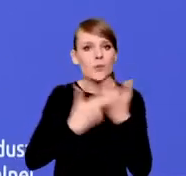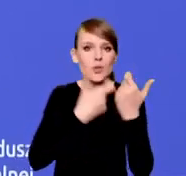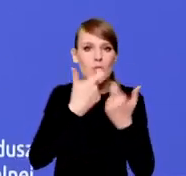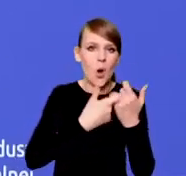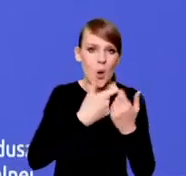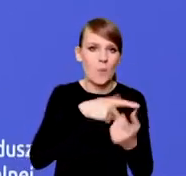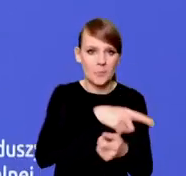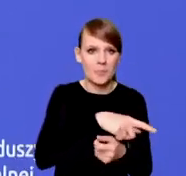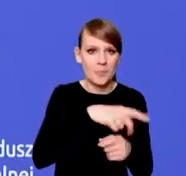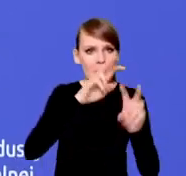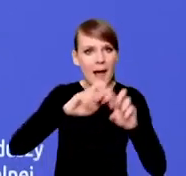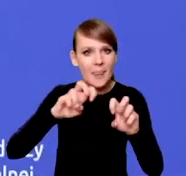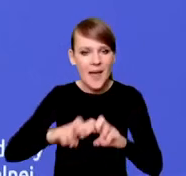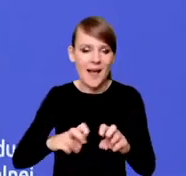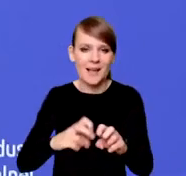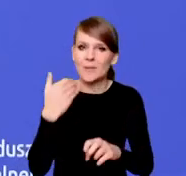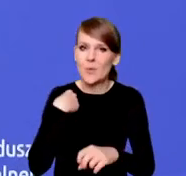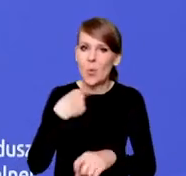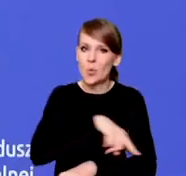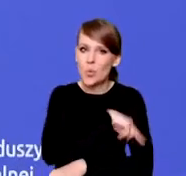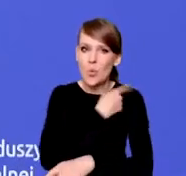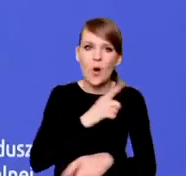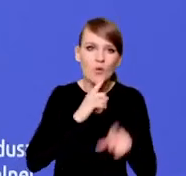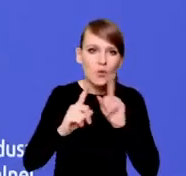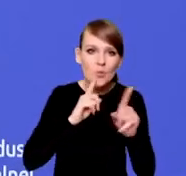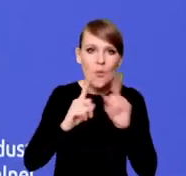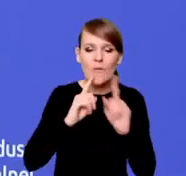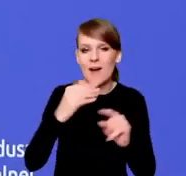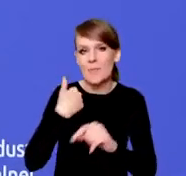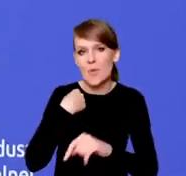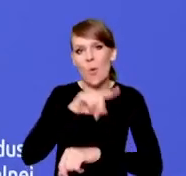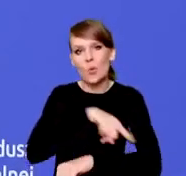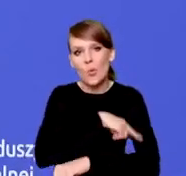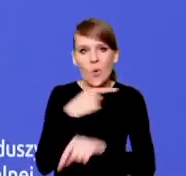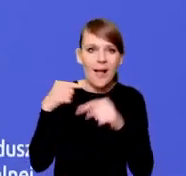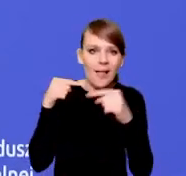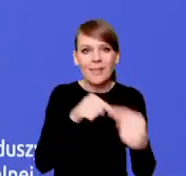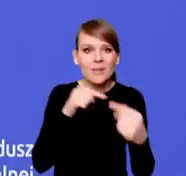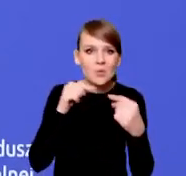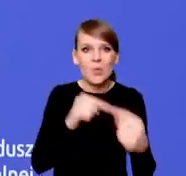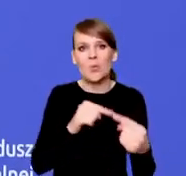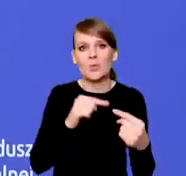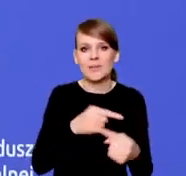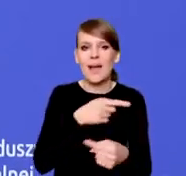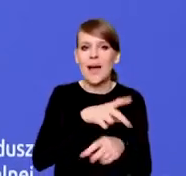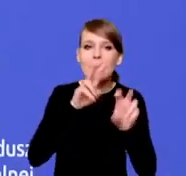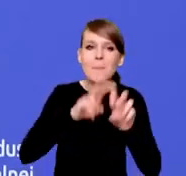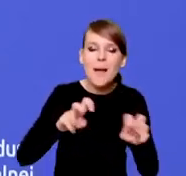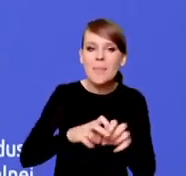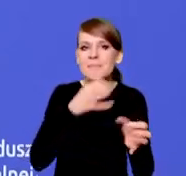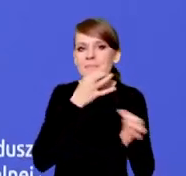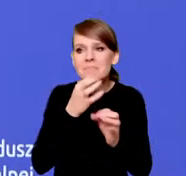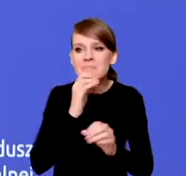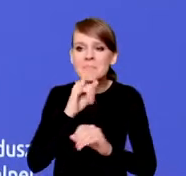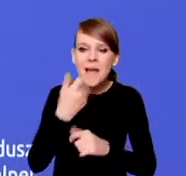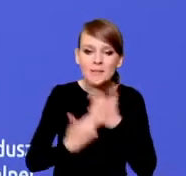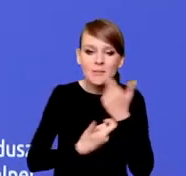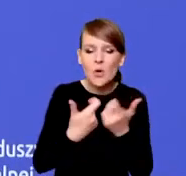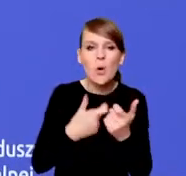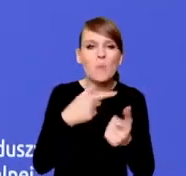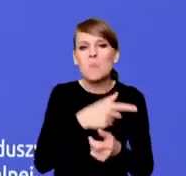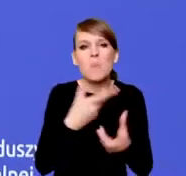jak długo rozmawialiśmy, jak długo toczyły się dyskusje, jak to badanie ma wyglądać, czemu ono ma służyć i właśnie